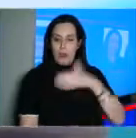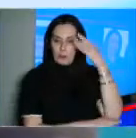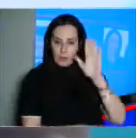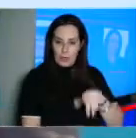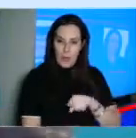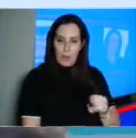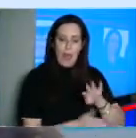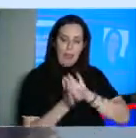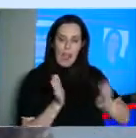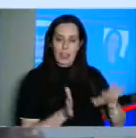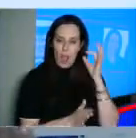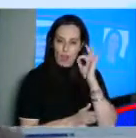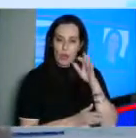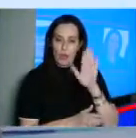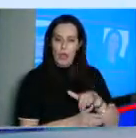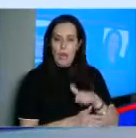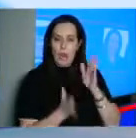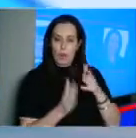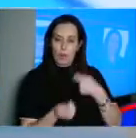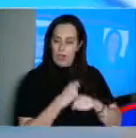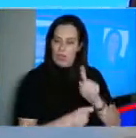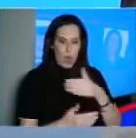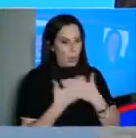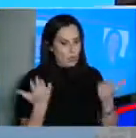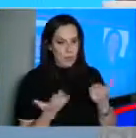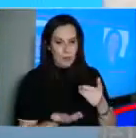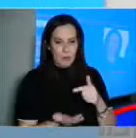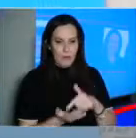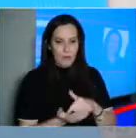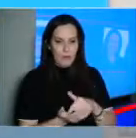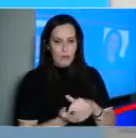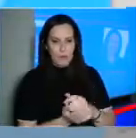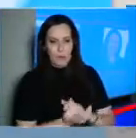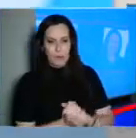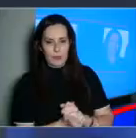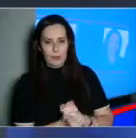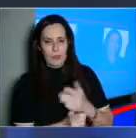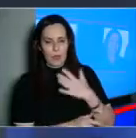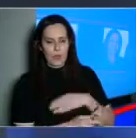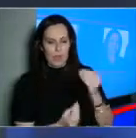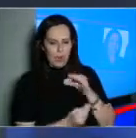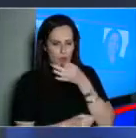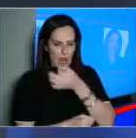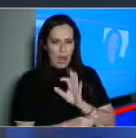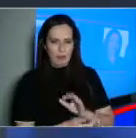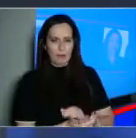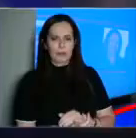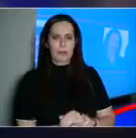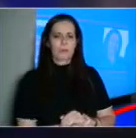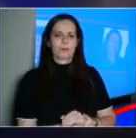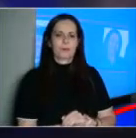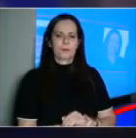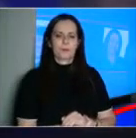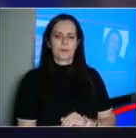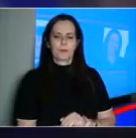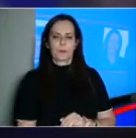גם מהדרת נשים, גם מאלימות כלכלית. זה לא סתם, כאילו... אני רוצה להוסיף רגע, אני רוצה להוסיף לשאלה שלי את השאלה העוקבת. אוקיי,